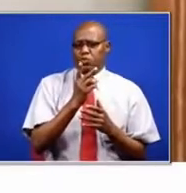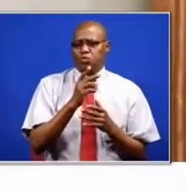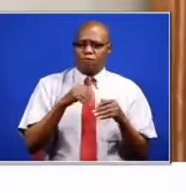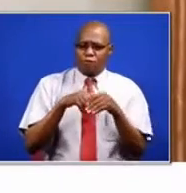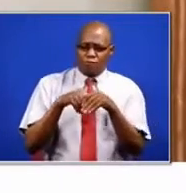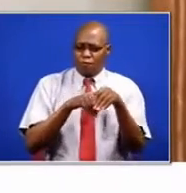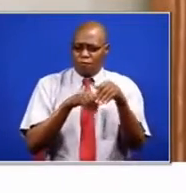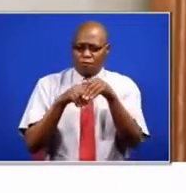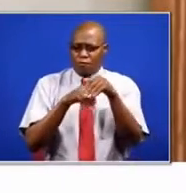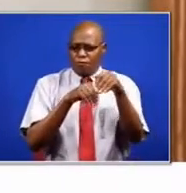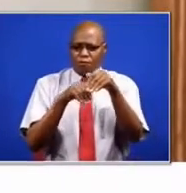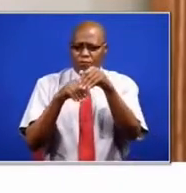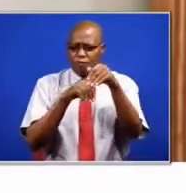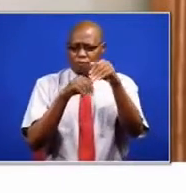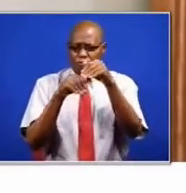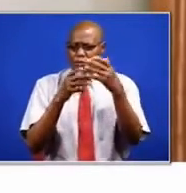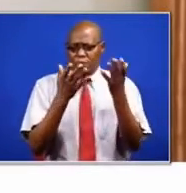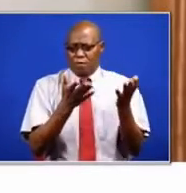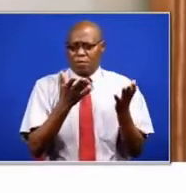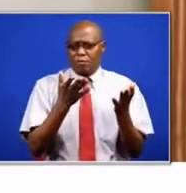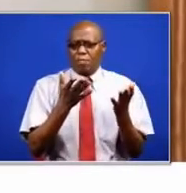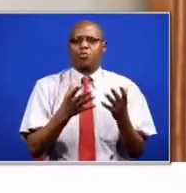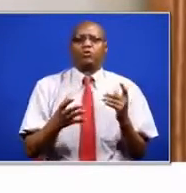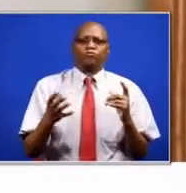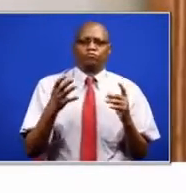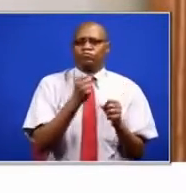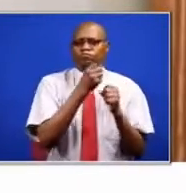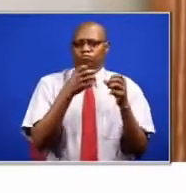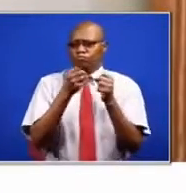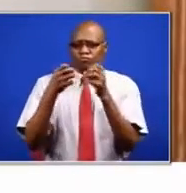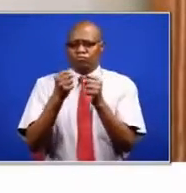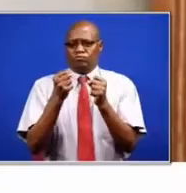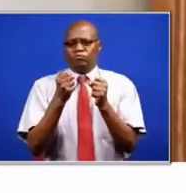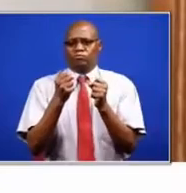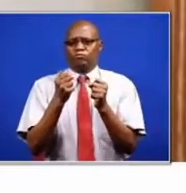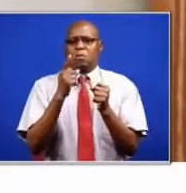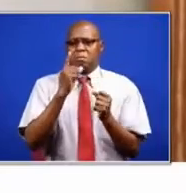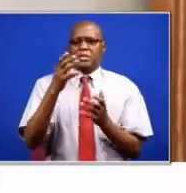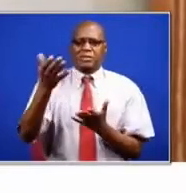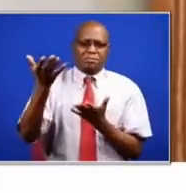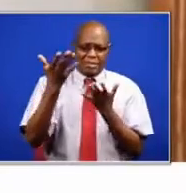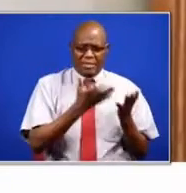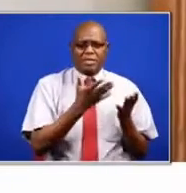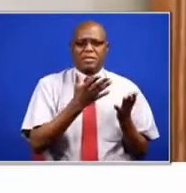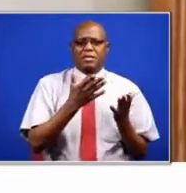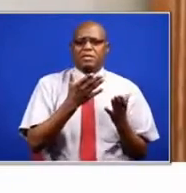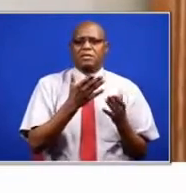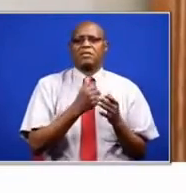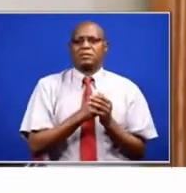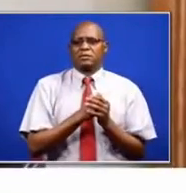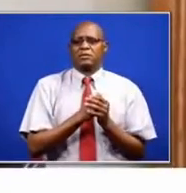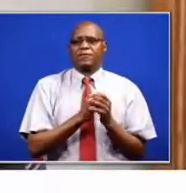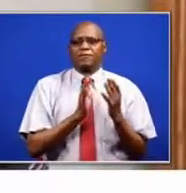tunawafuata na kuhakikisha ya kuwa tumewapata na wamekabiliwa kisheria vilivyo. Ile tunataka